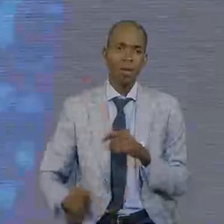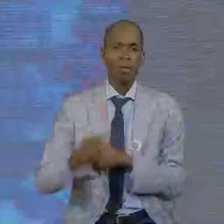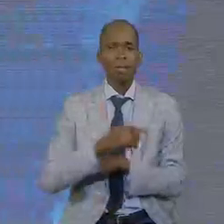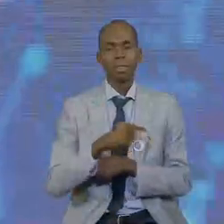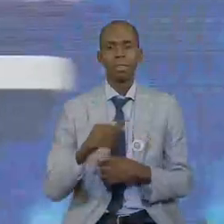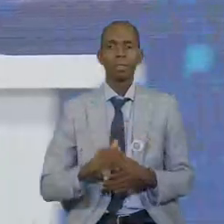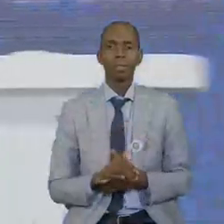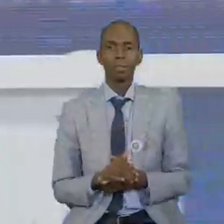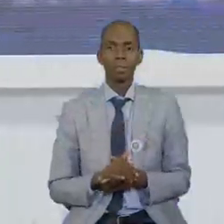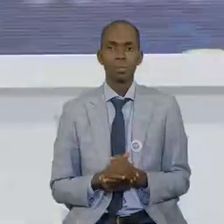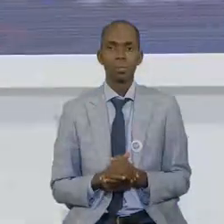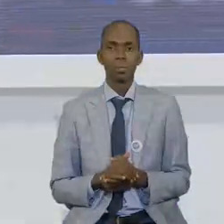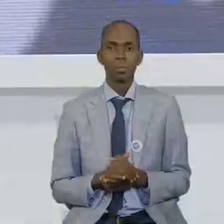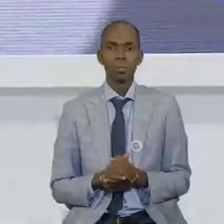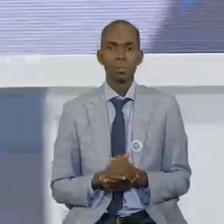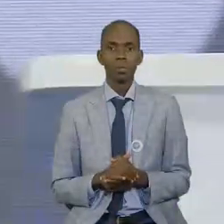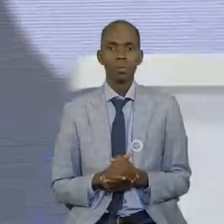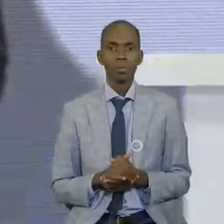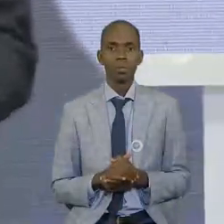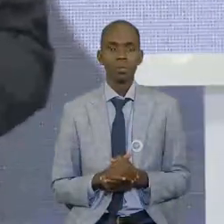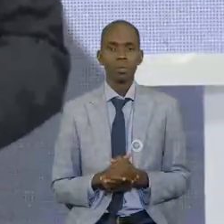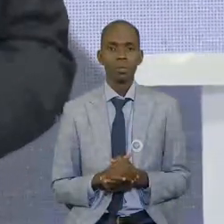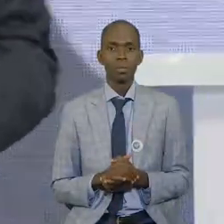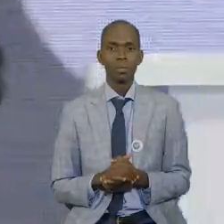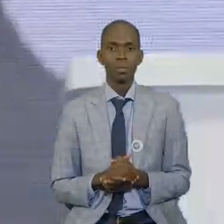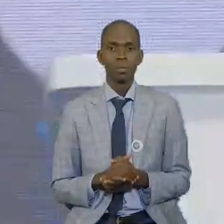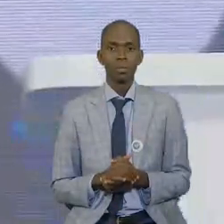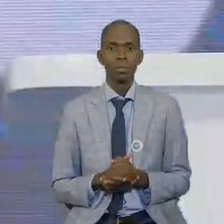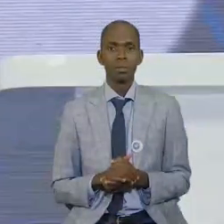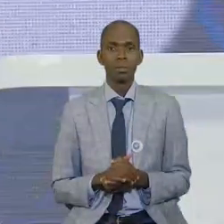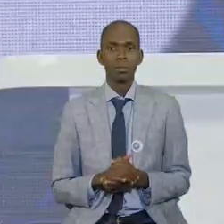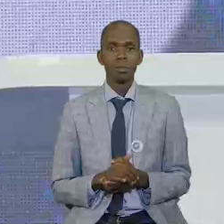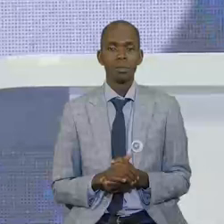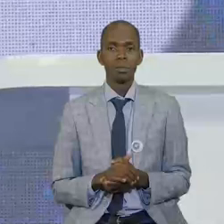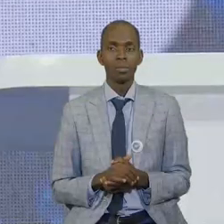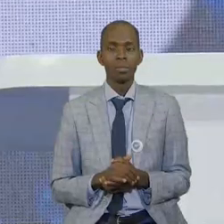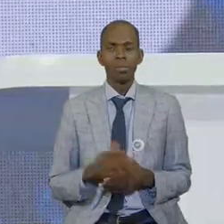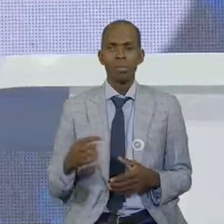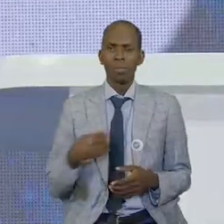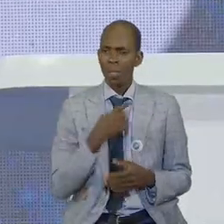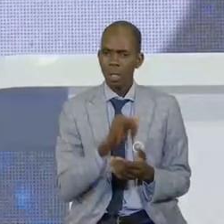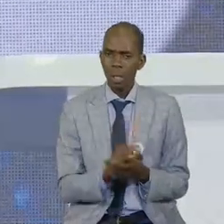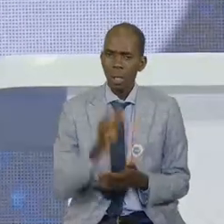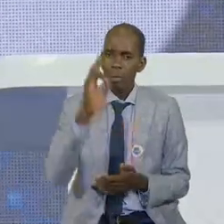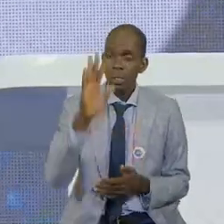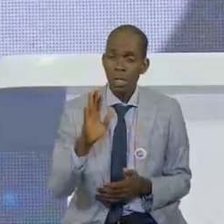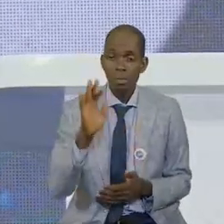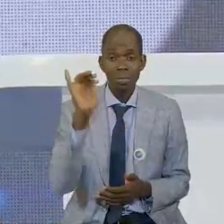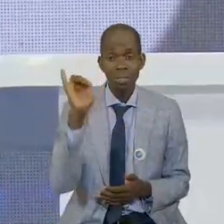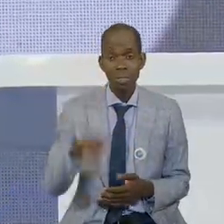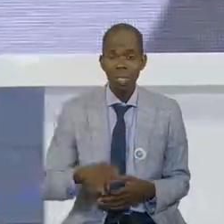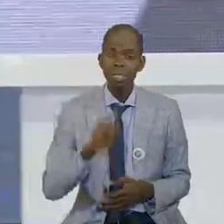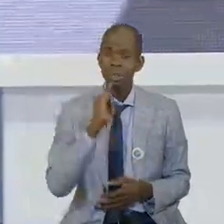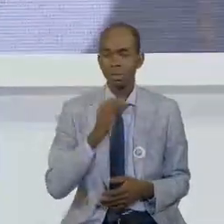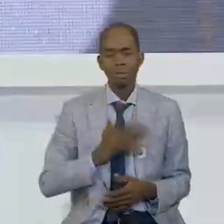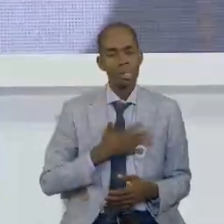cœurs de ce que les gens disent, et nous répéter ceci chaque jour. You say, preacher, that's my problem. Tu dis, prédicateur, c'est ça mon